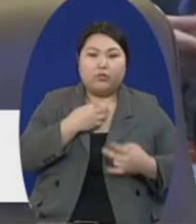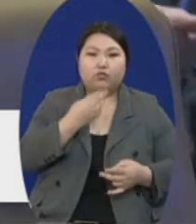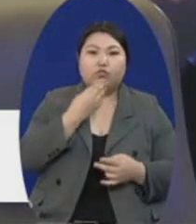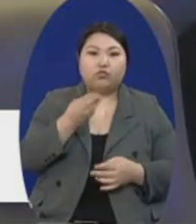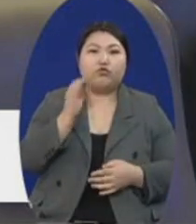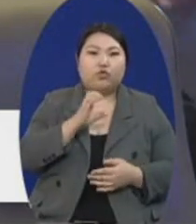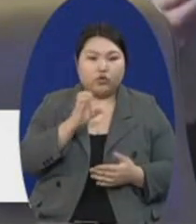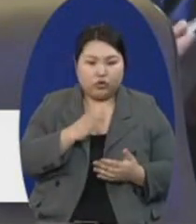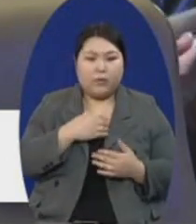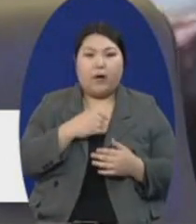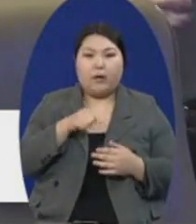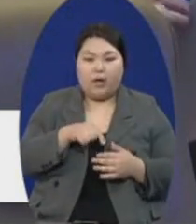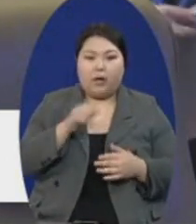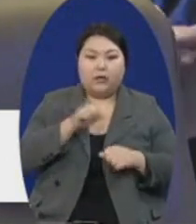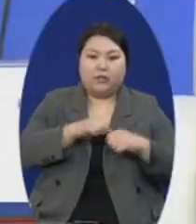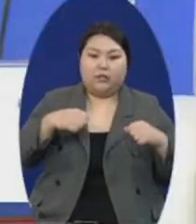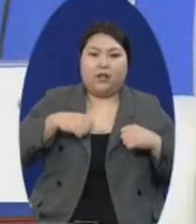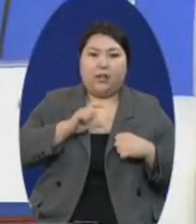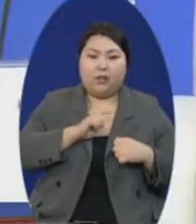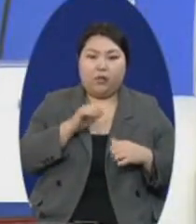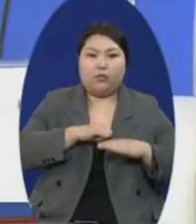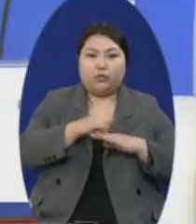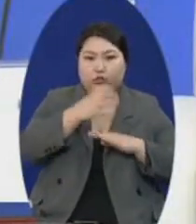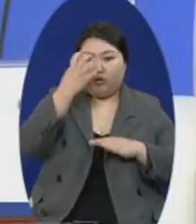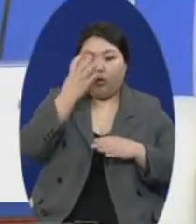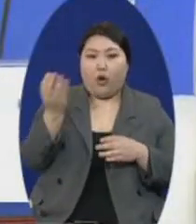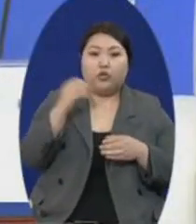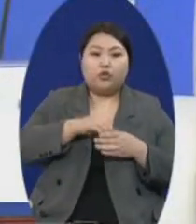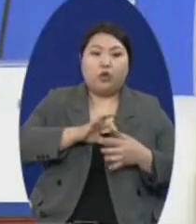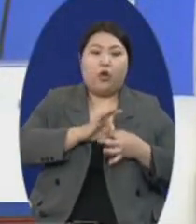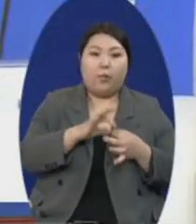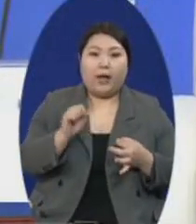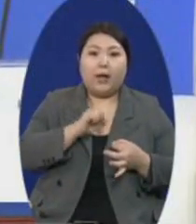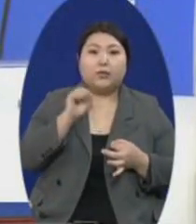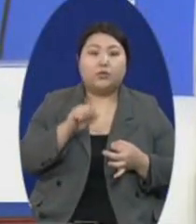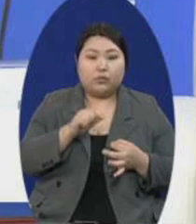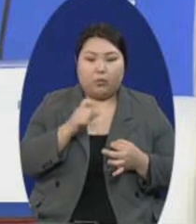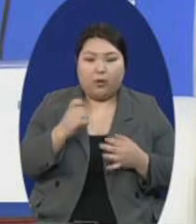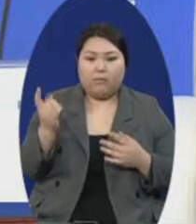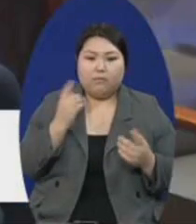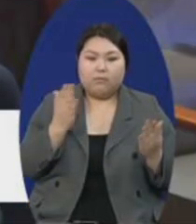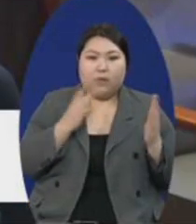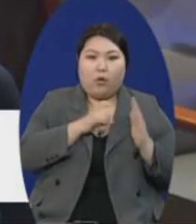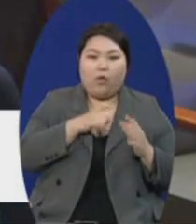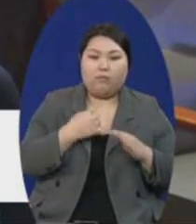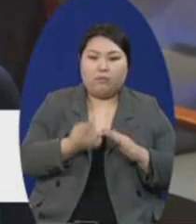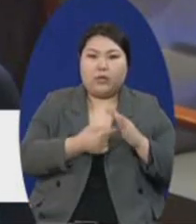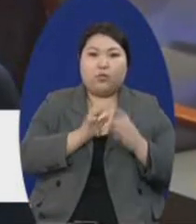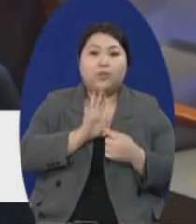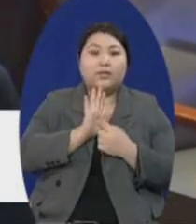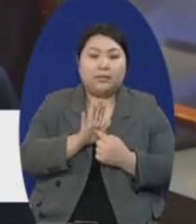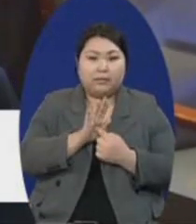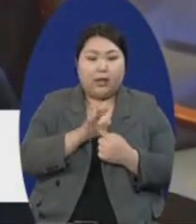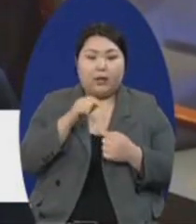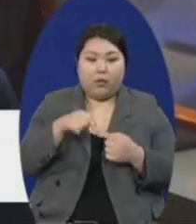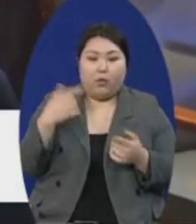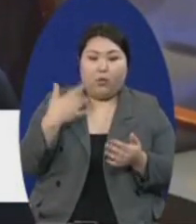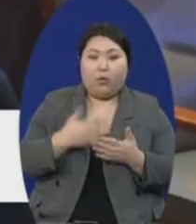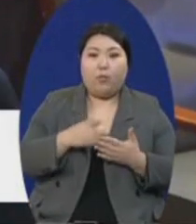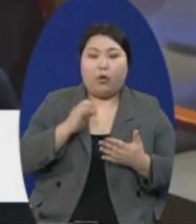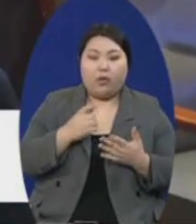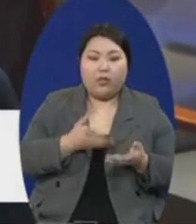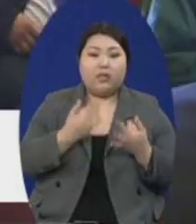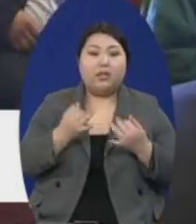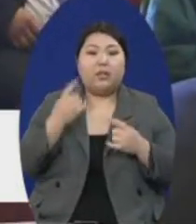шударгаах иргэний улс төрийн оролцоотой холбоотой асуудлуудаар талууд байр сууриа илэрхийлээд байна. За энэ хүрээнд бол одоо хэд